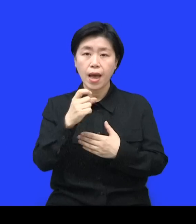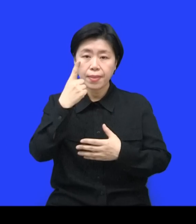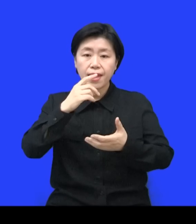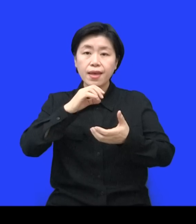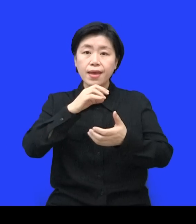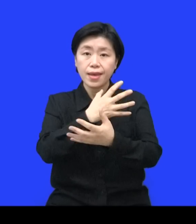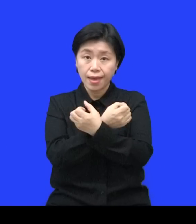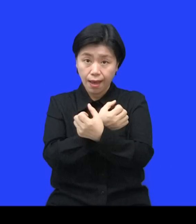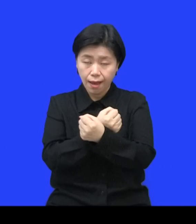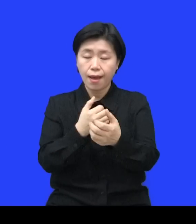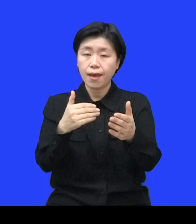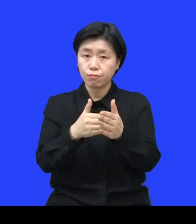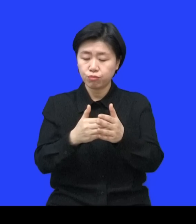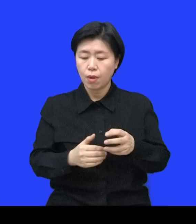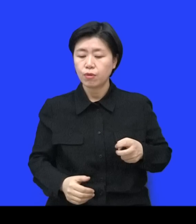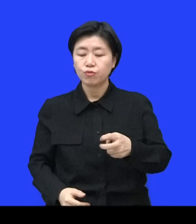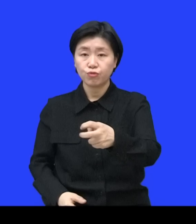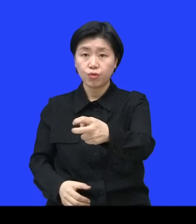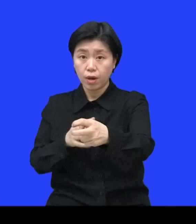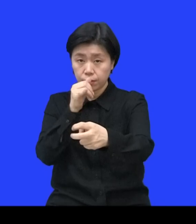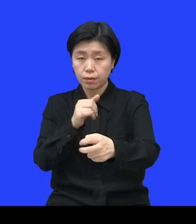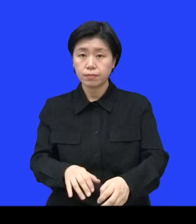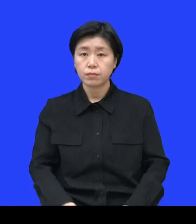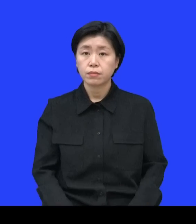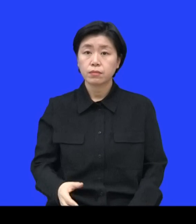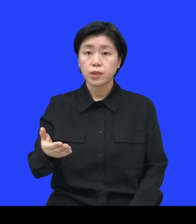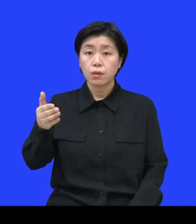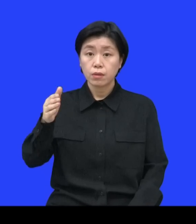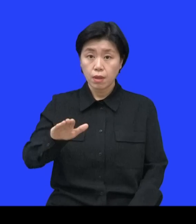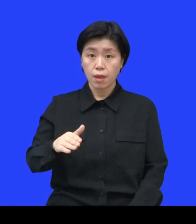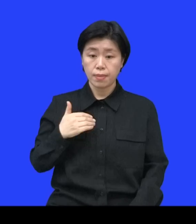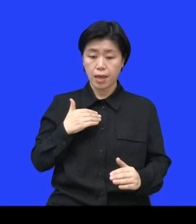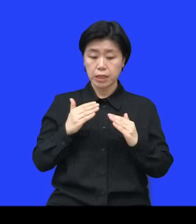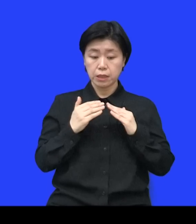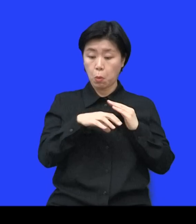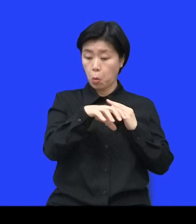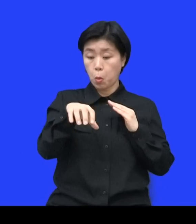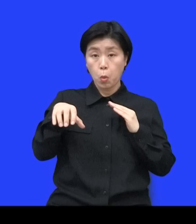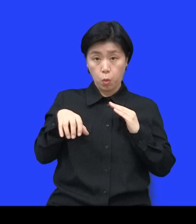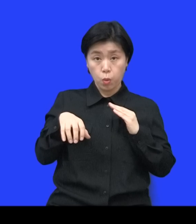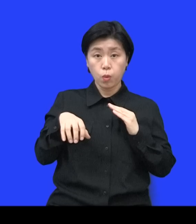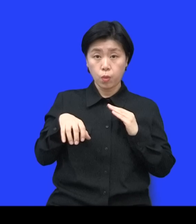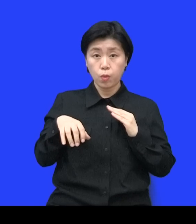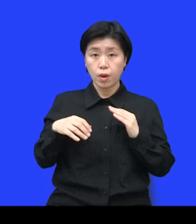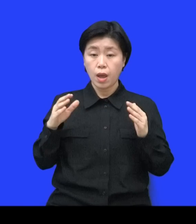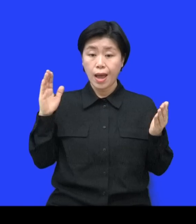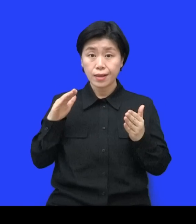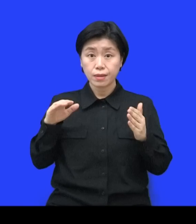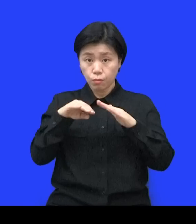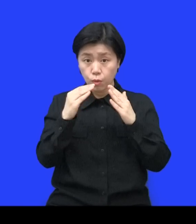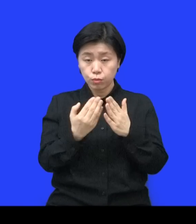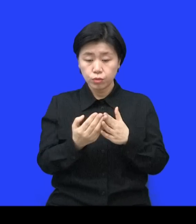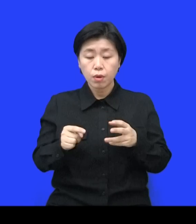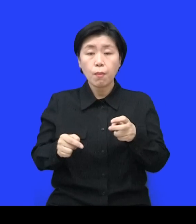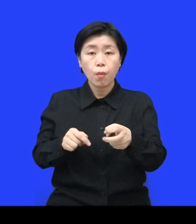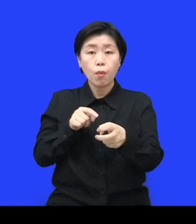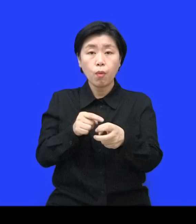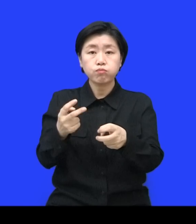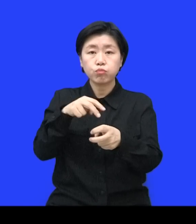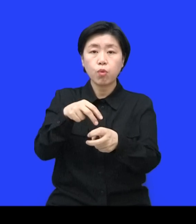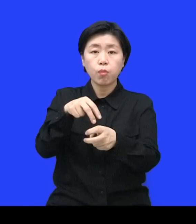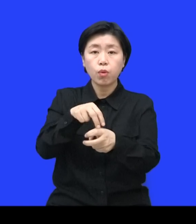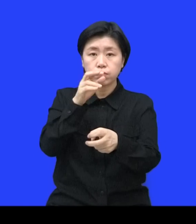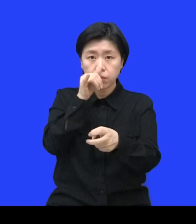가게 되는데 저희 동네에 그 학교 가는 애들이 전부 그 봉고차를 타고 가는데